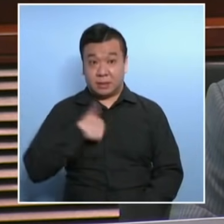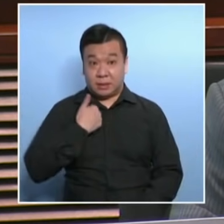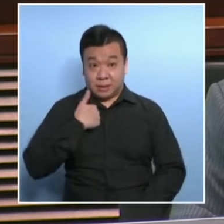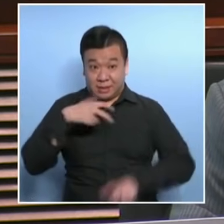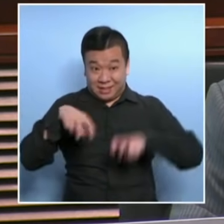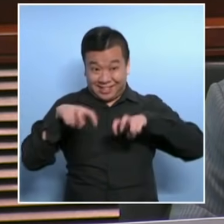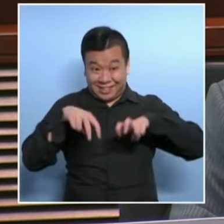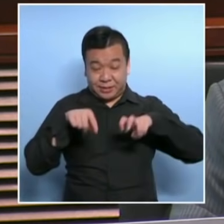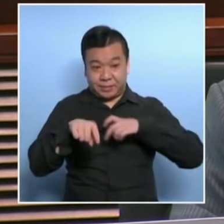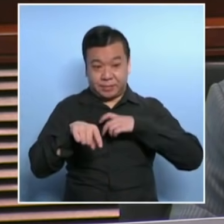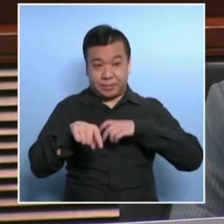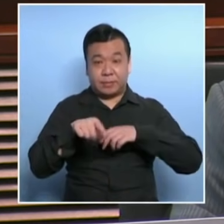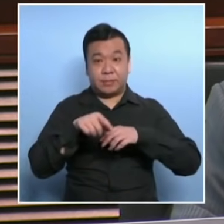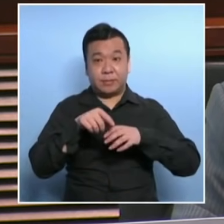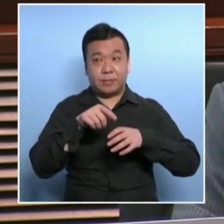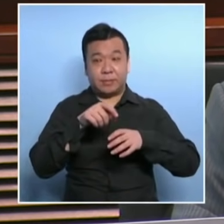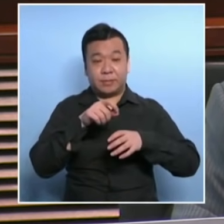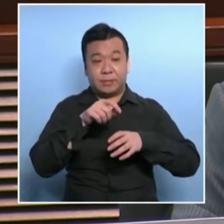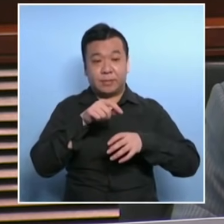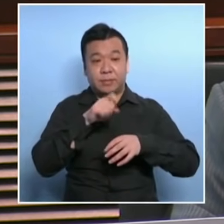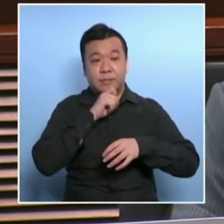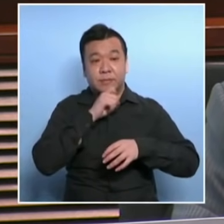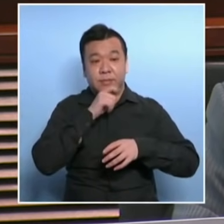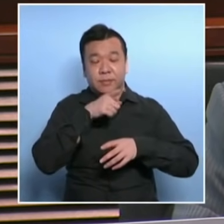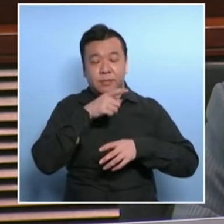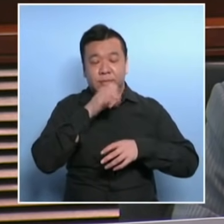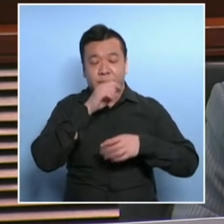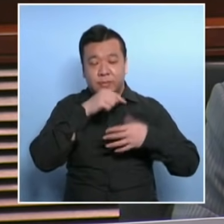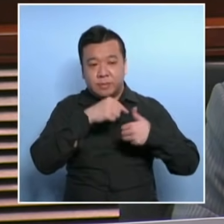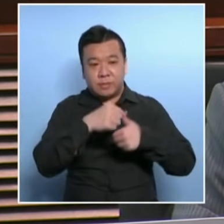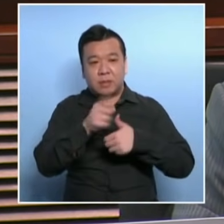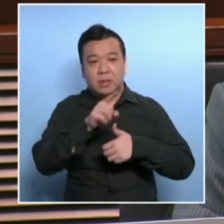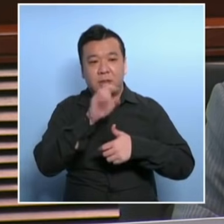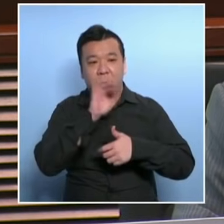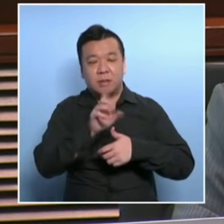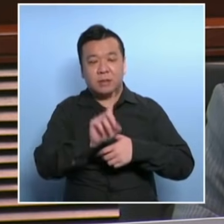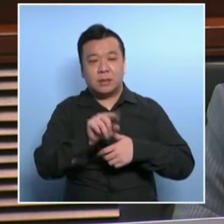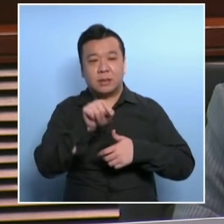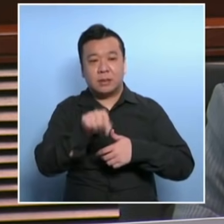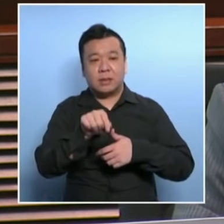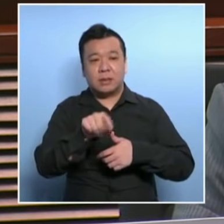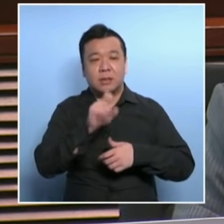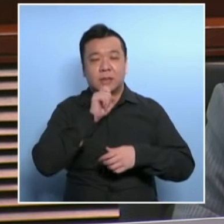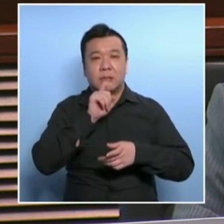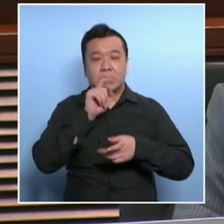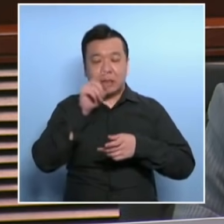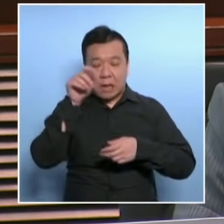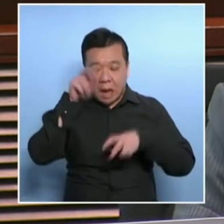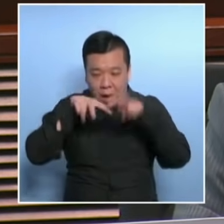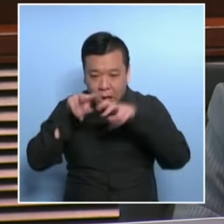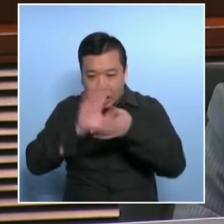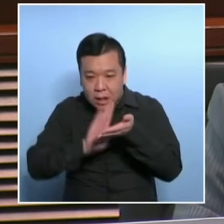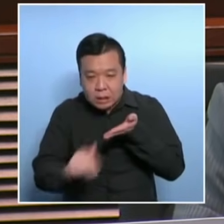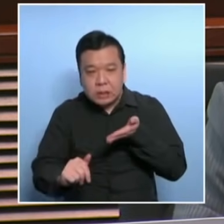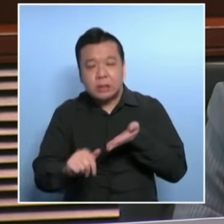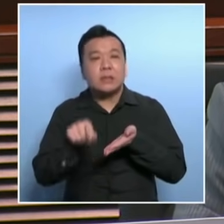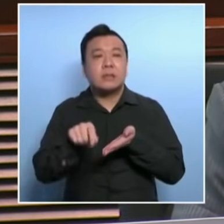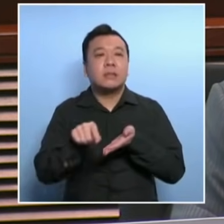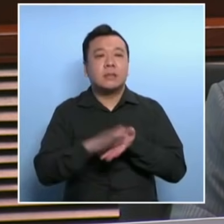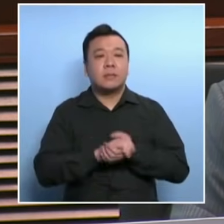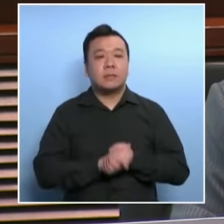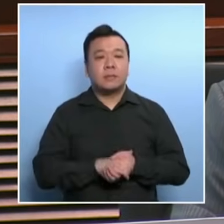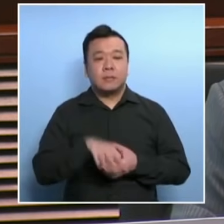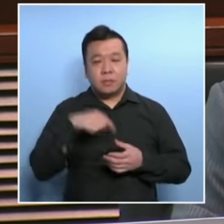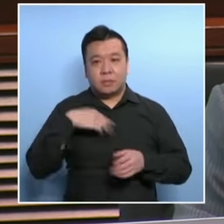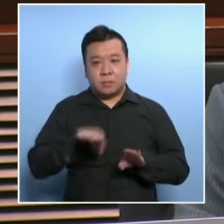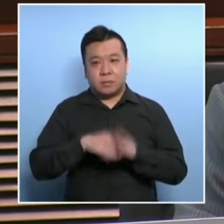咧，阿葉劉淑儀議員的確係指出咗一個即係我哋可以再去深化去做嘅功夫。我哋都